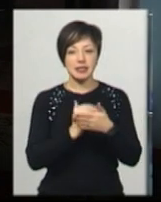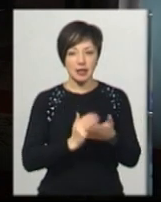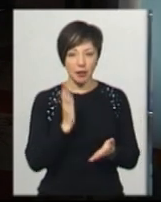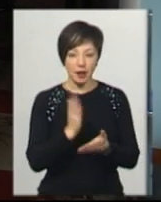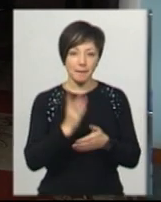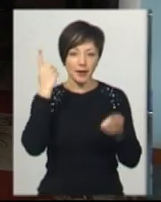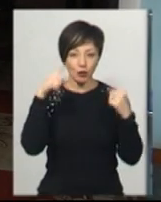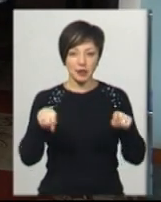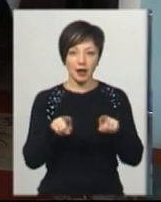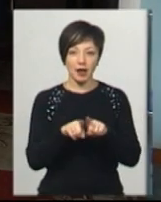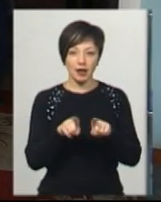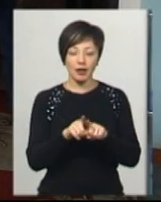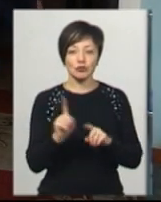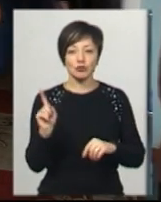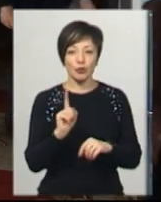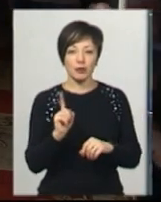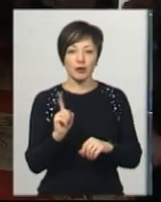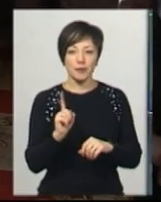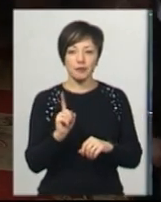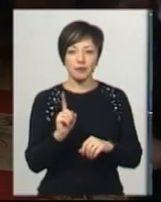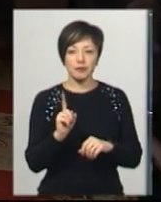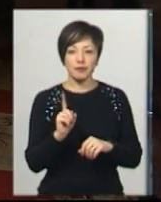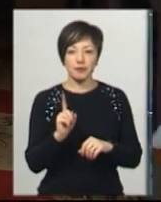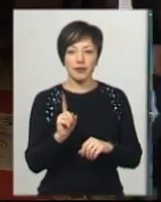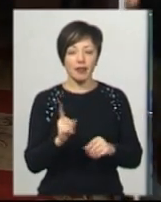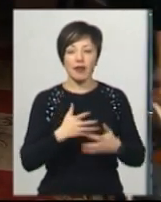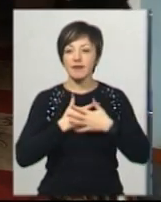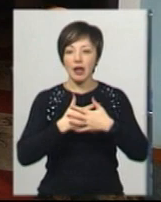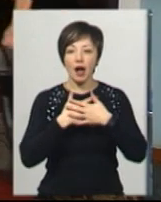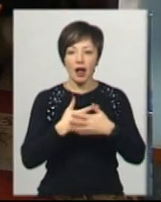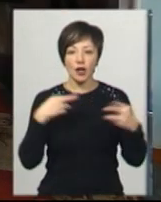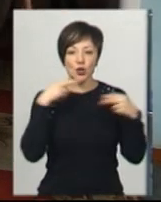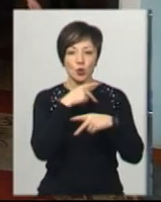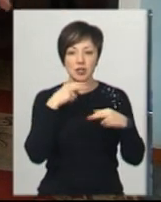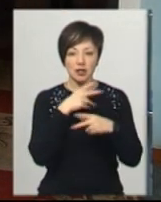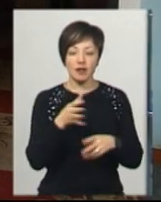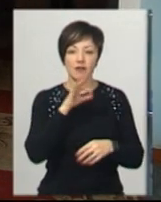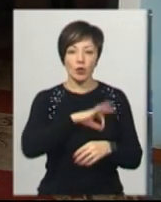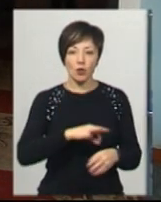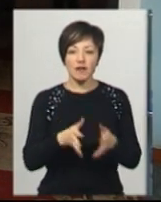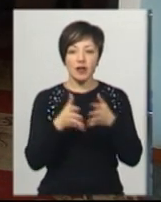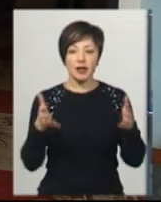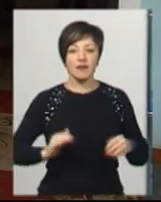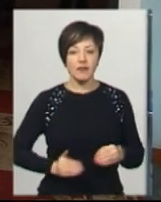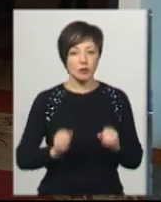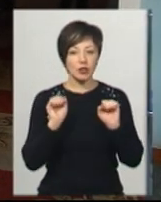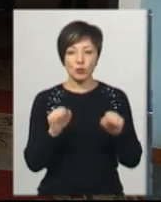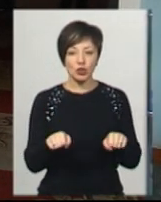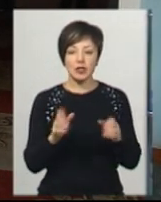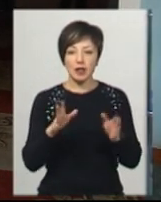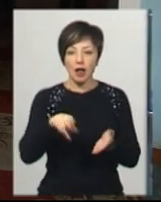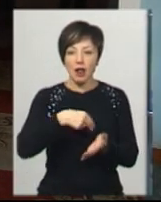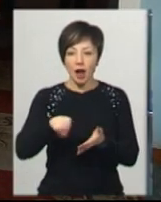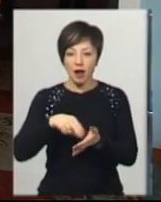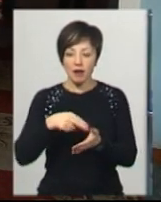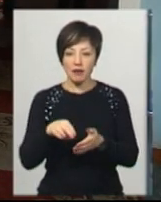І придумали такий винахід, щоб не вдихали токсини. Ще використовується на великих фірмах. Можна його використовувати не тільки для лакофарбових,